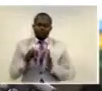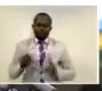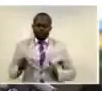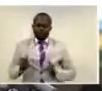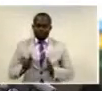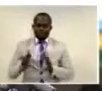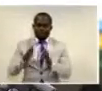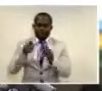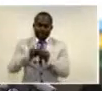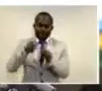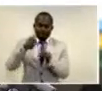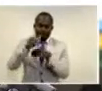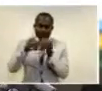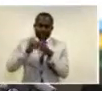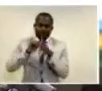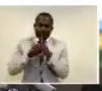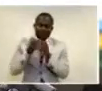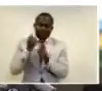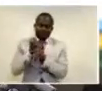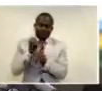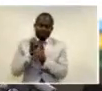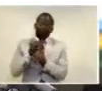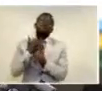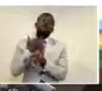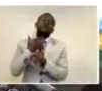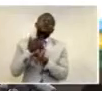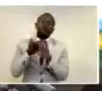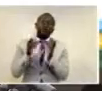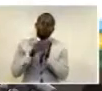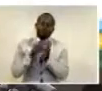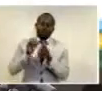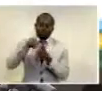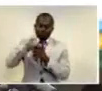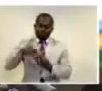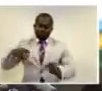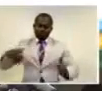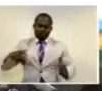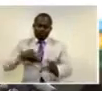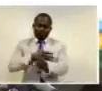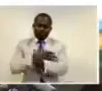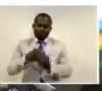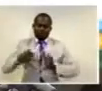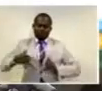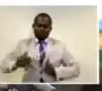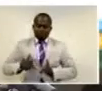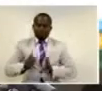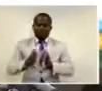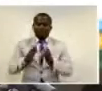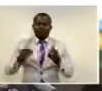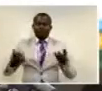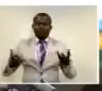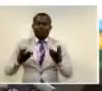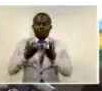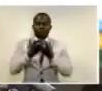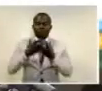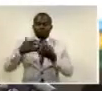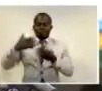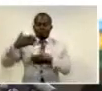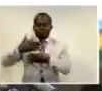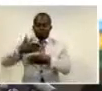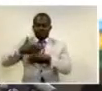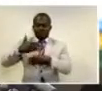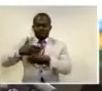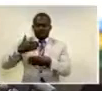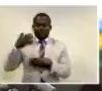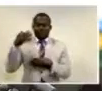nawo watangiye gukorwa twifuza ko nanone washyirwamo imbaraga ni umuhanda uhuza imipaka